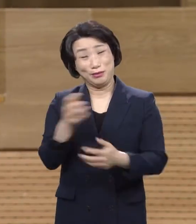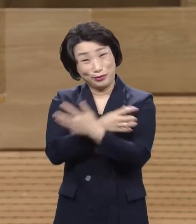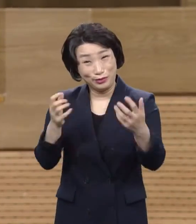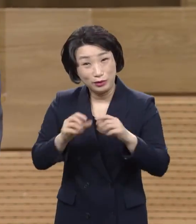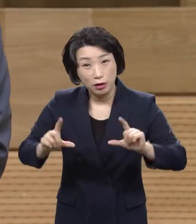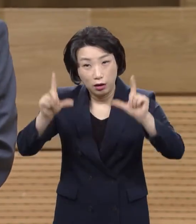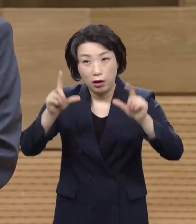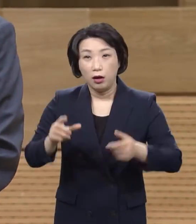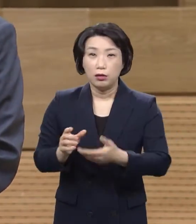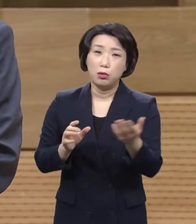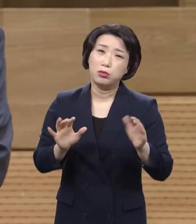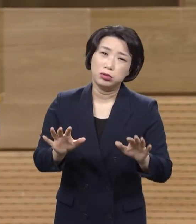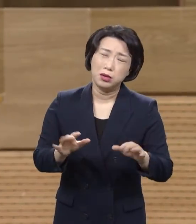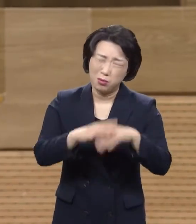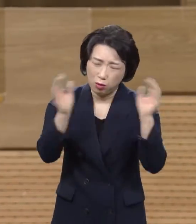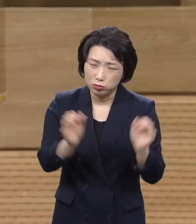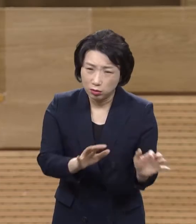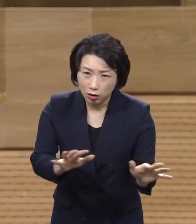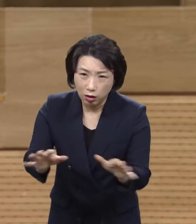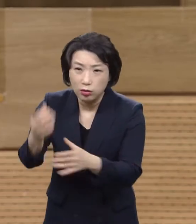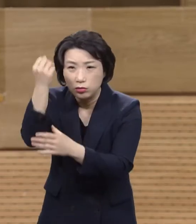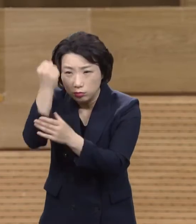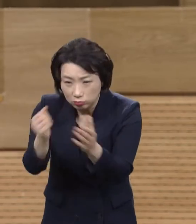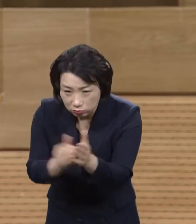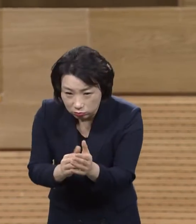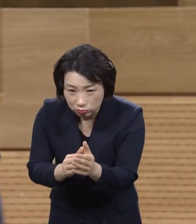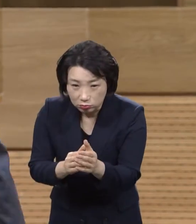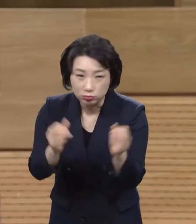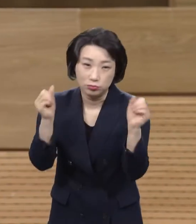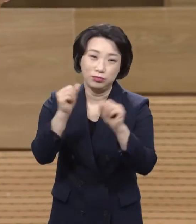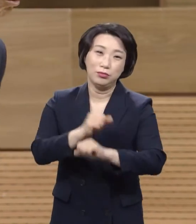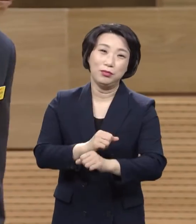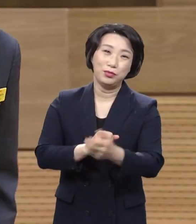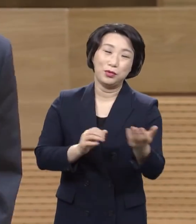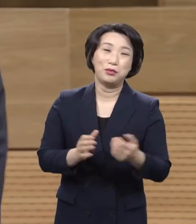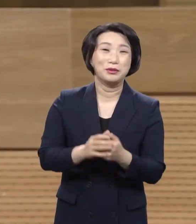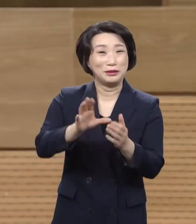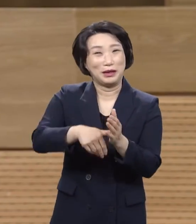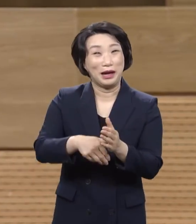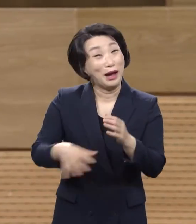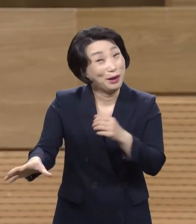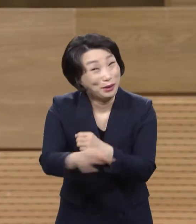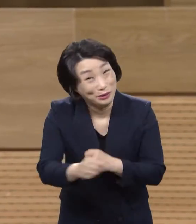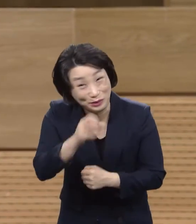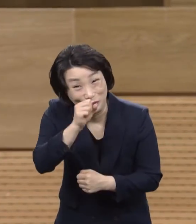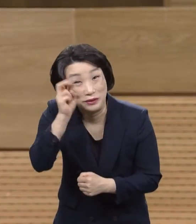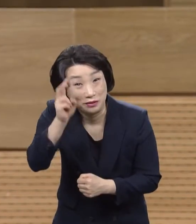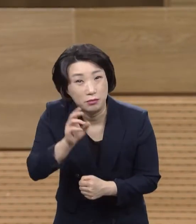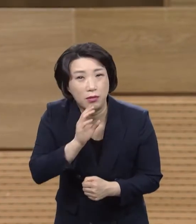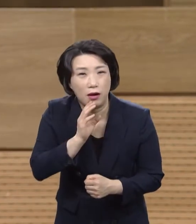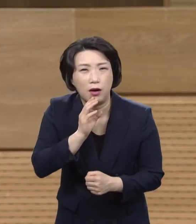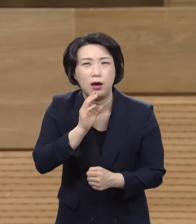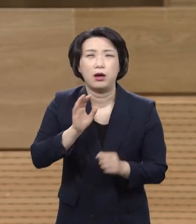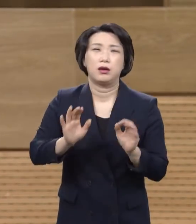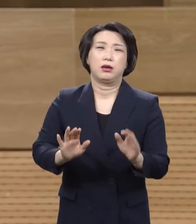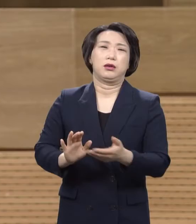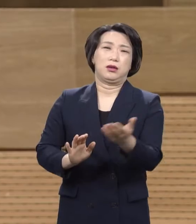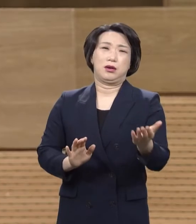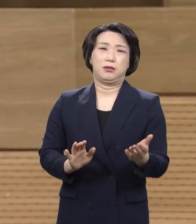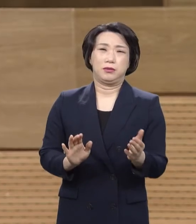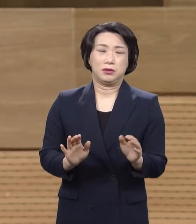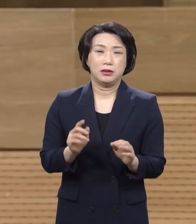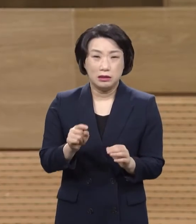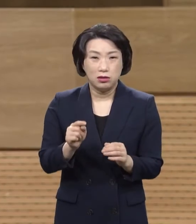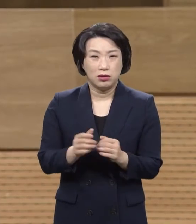됐으니까 참으로 우리 집이 참 그때 걷어들였으면 얼마나 좋았을까. 여러분,